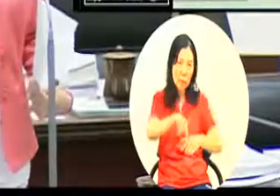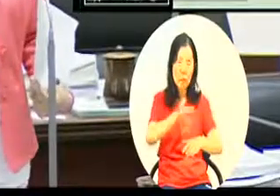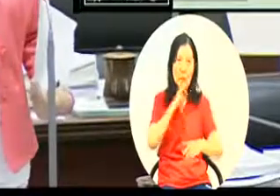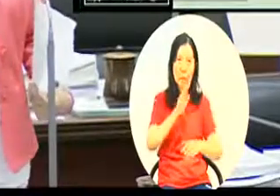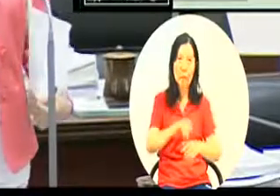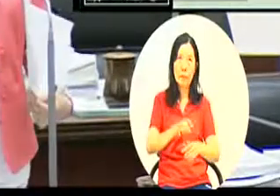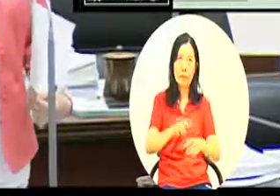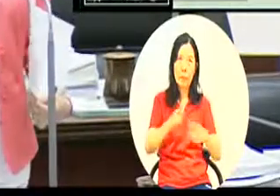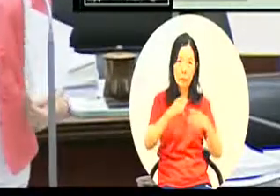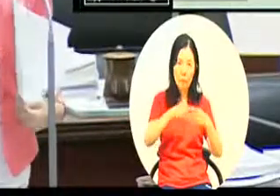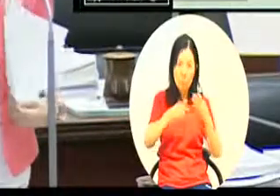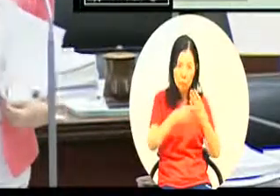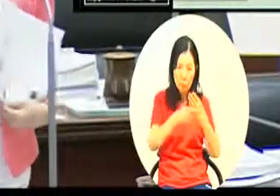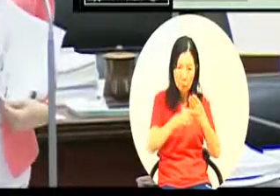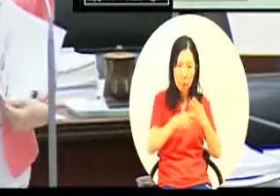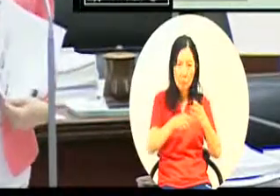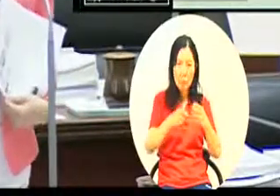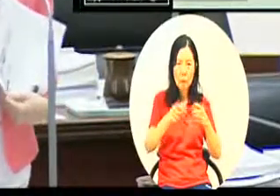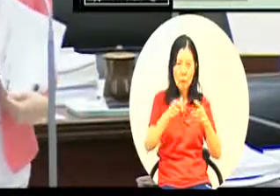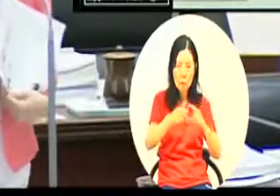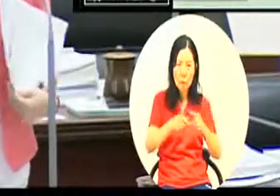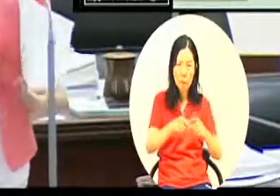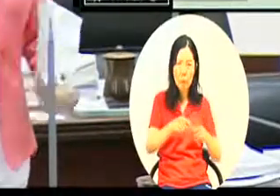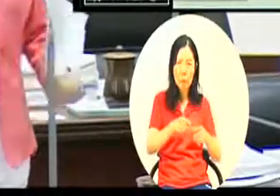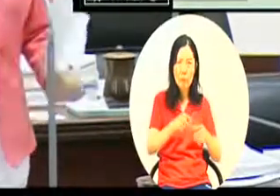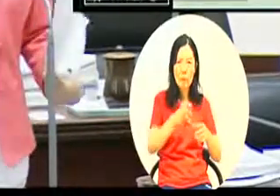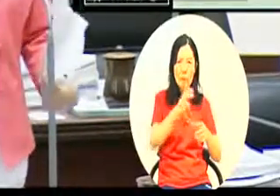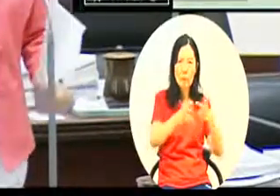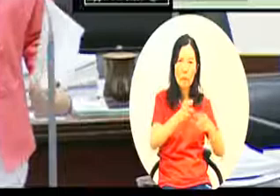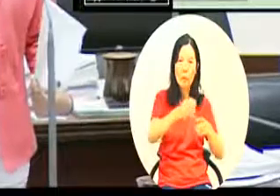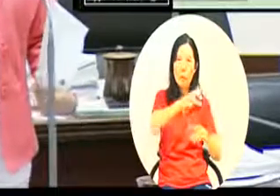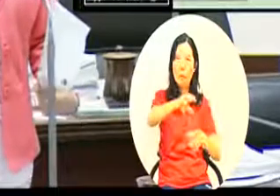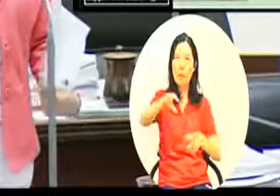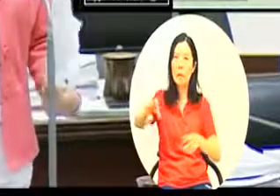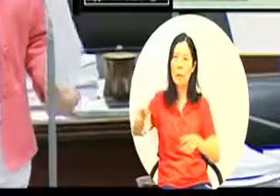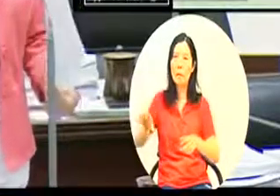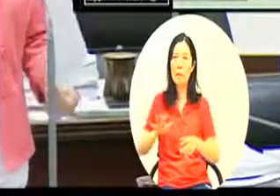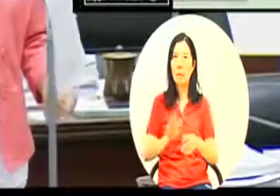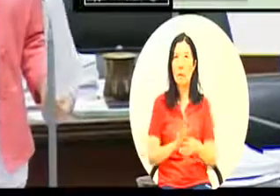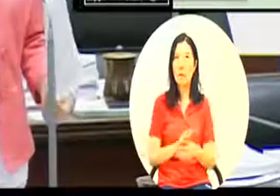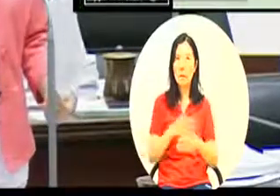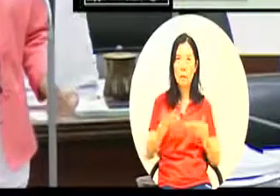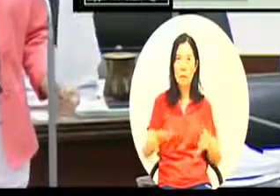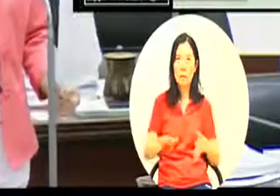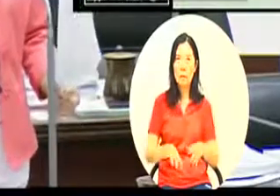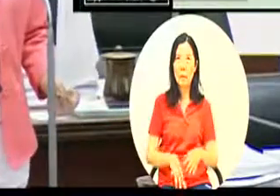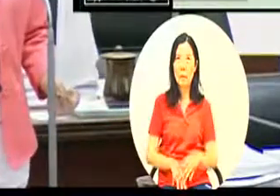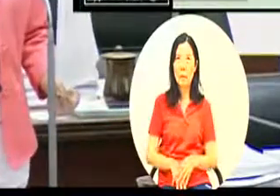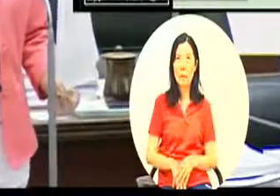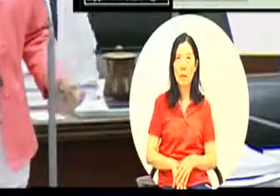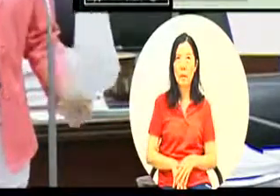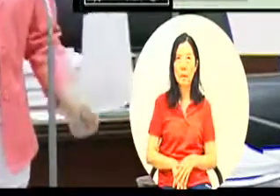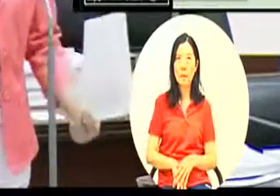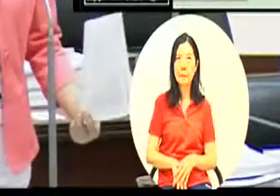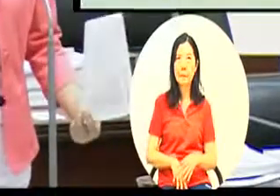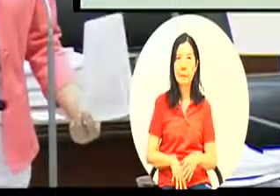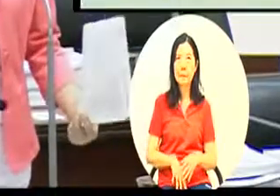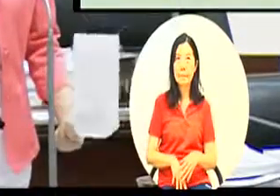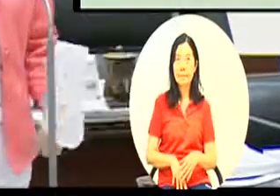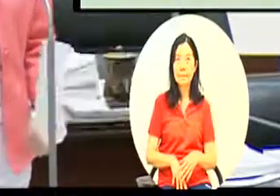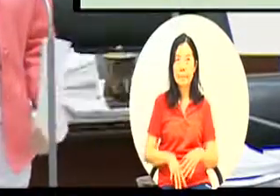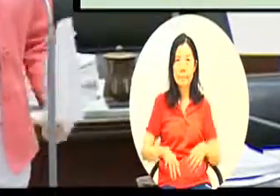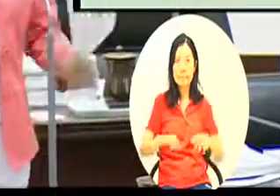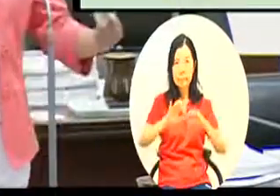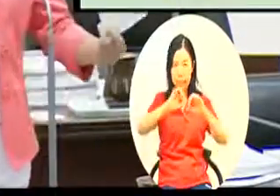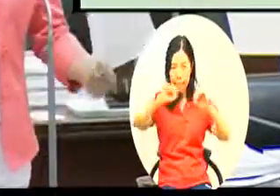是工业区林立的地方，所以呢，我想再深入的研